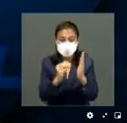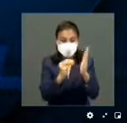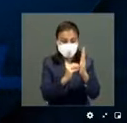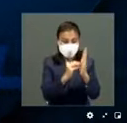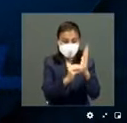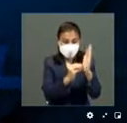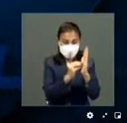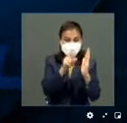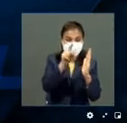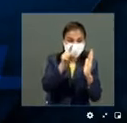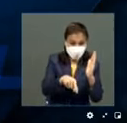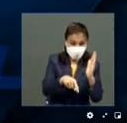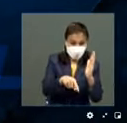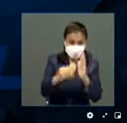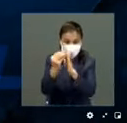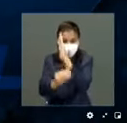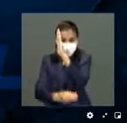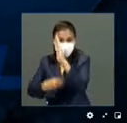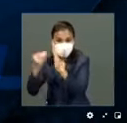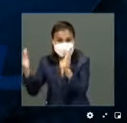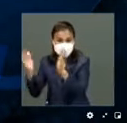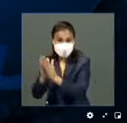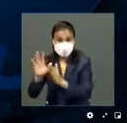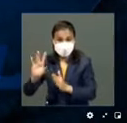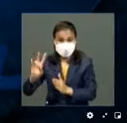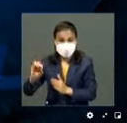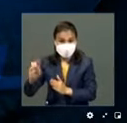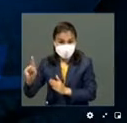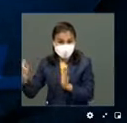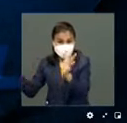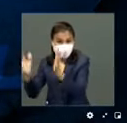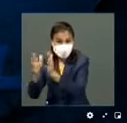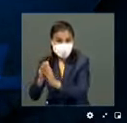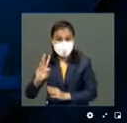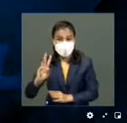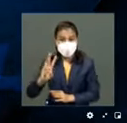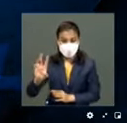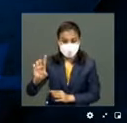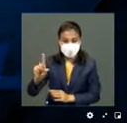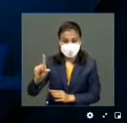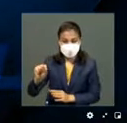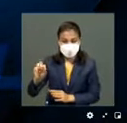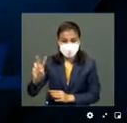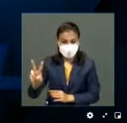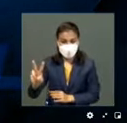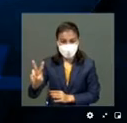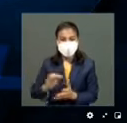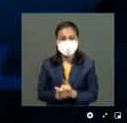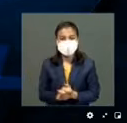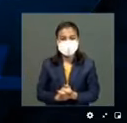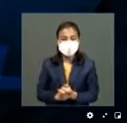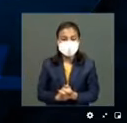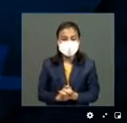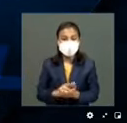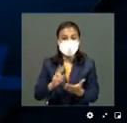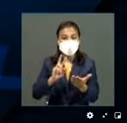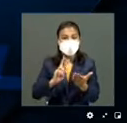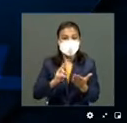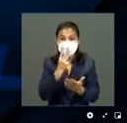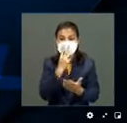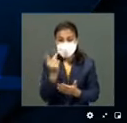กันเป็น 1,000 จังหวัดอื่นๆอีก71จังหวัดรวมกันเป็น622ที่เป็นตัวเลขให